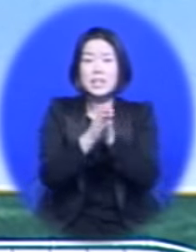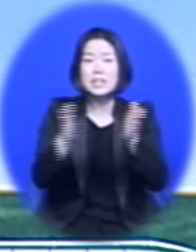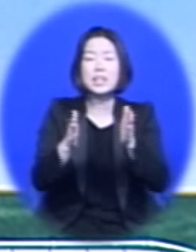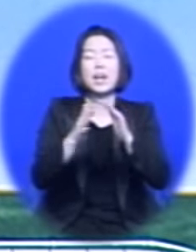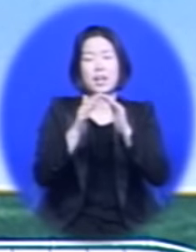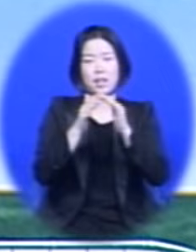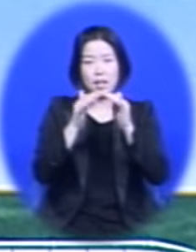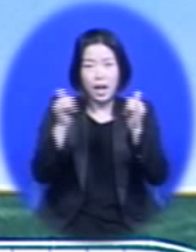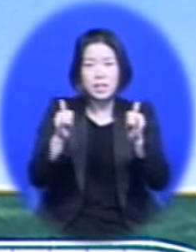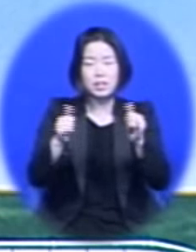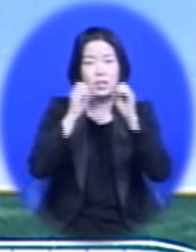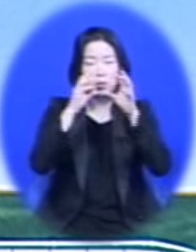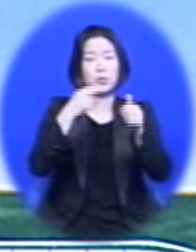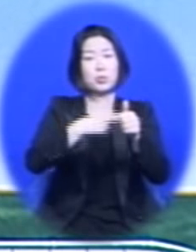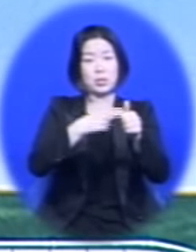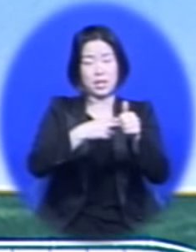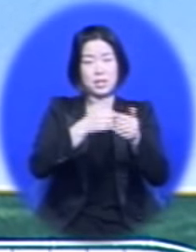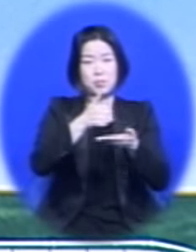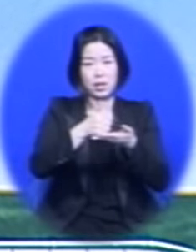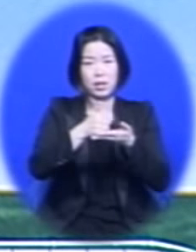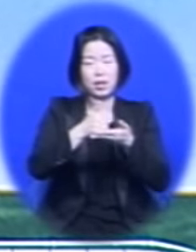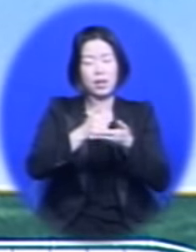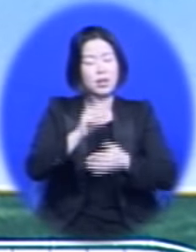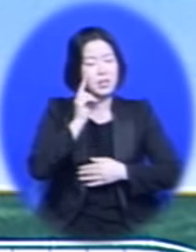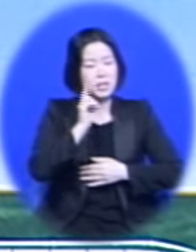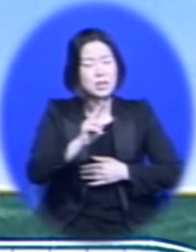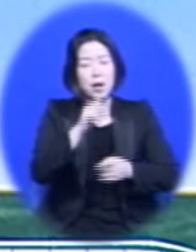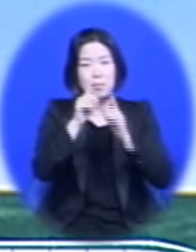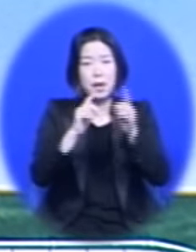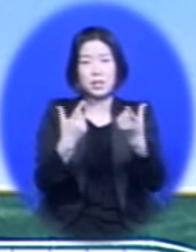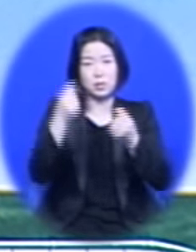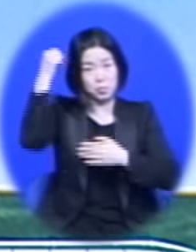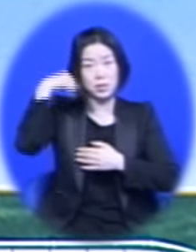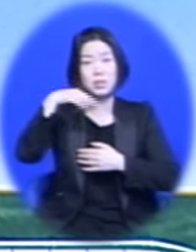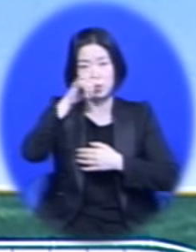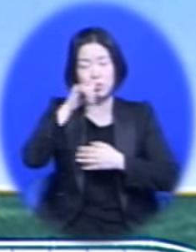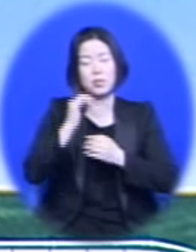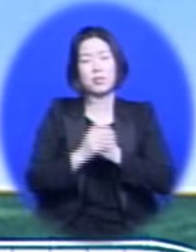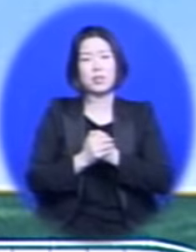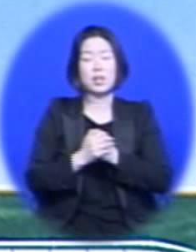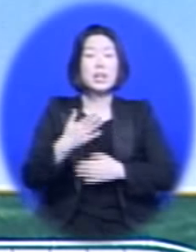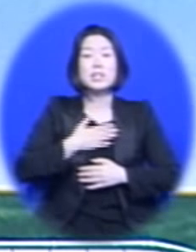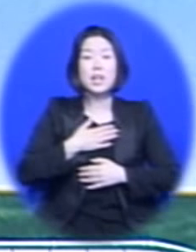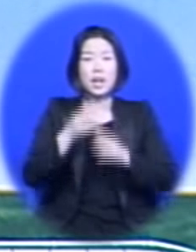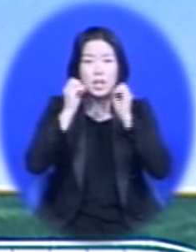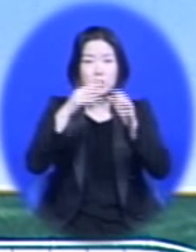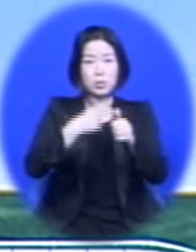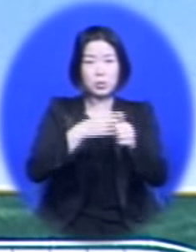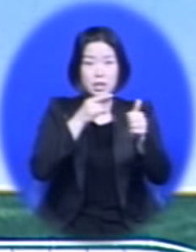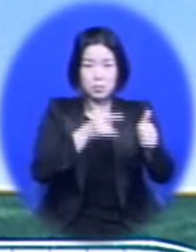그 전도사님들에게 너무 가혹한 이야기가 아닐까 하는 생각이 들 만한 이야기입니다. 제가 그분들에게